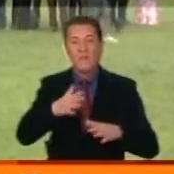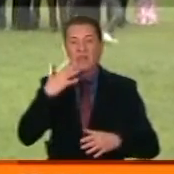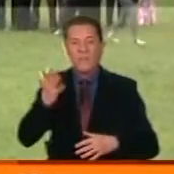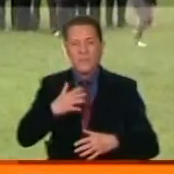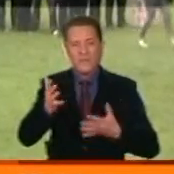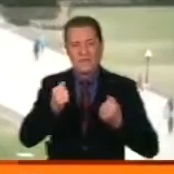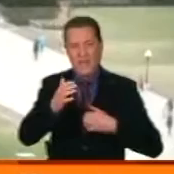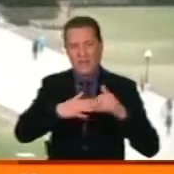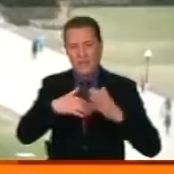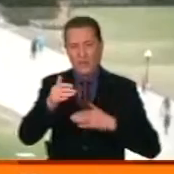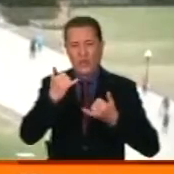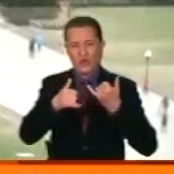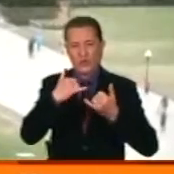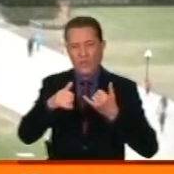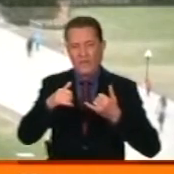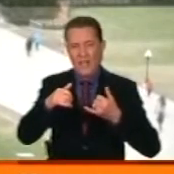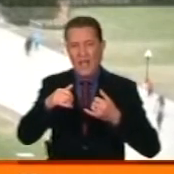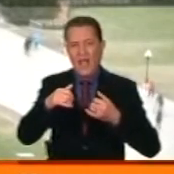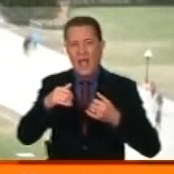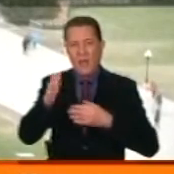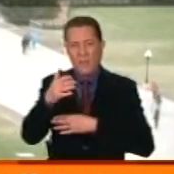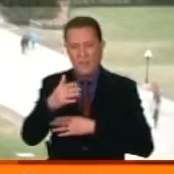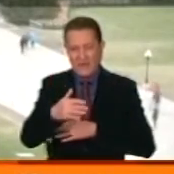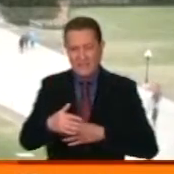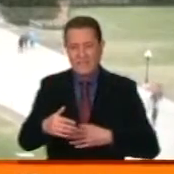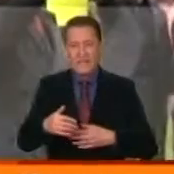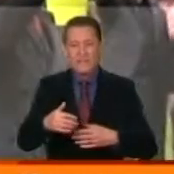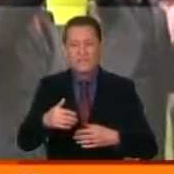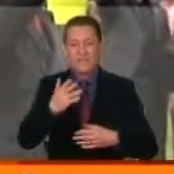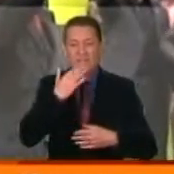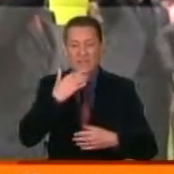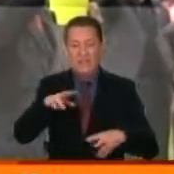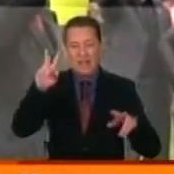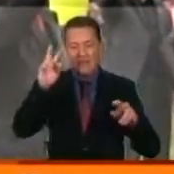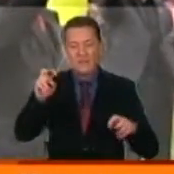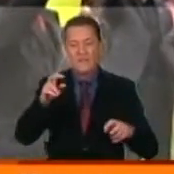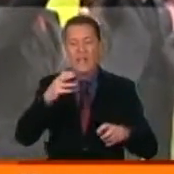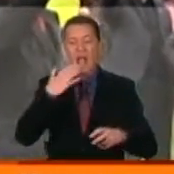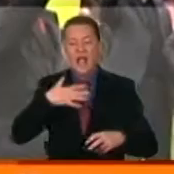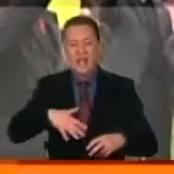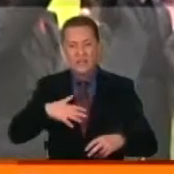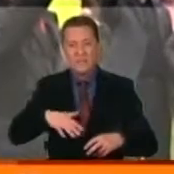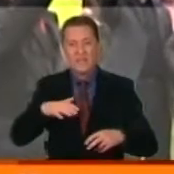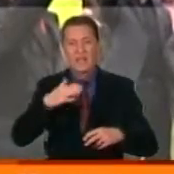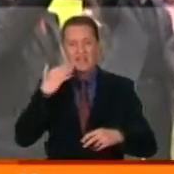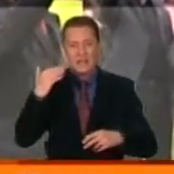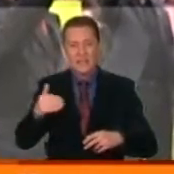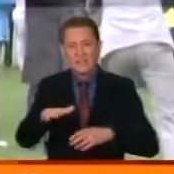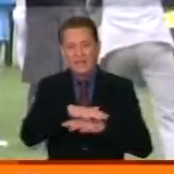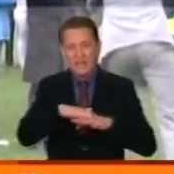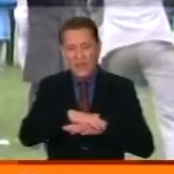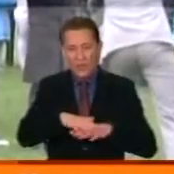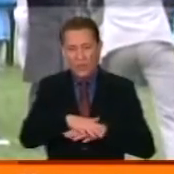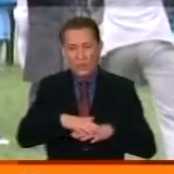в руки жовті папірці, люди сформували золоту тамгу – національний символ кримсько-татарського народу. В акції участь взяли